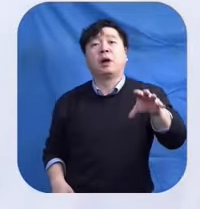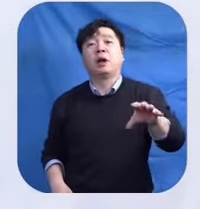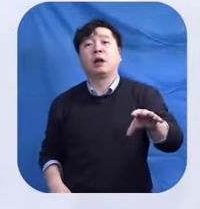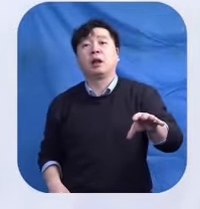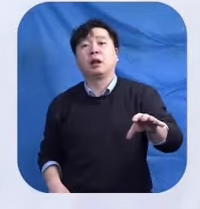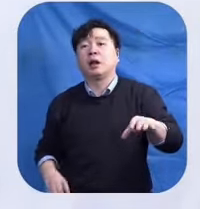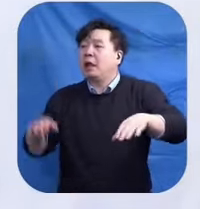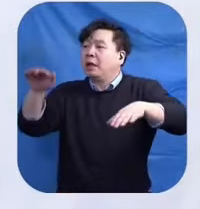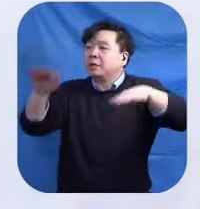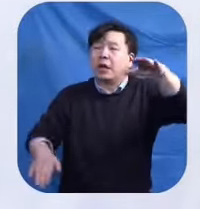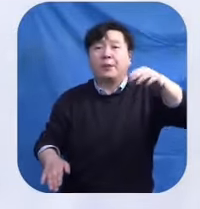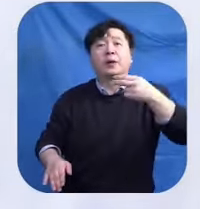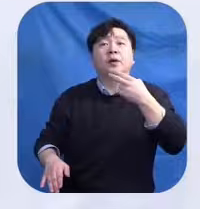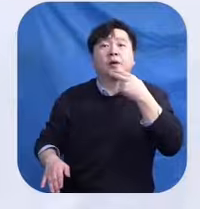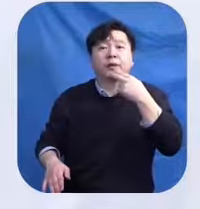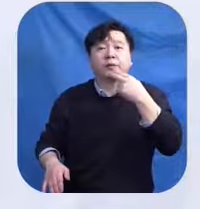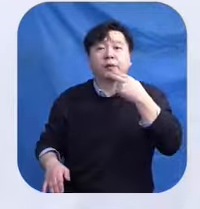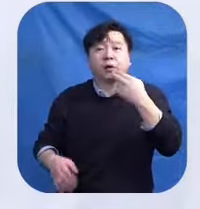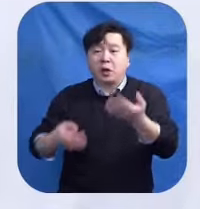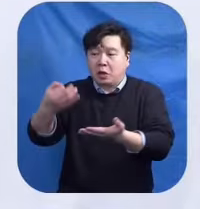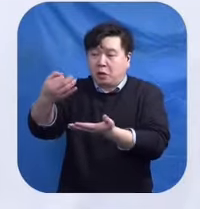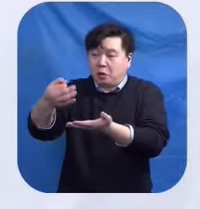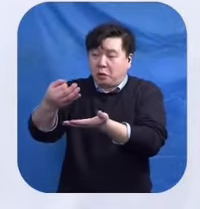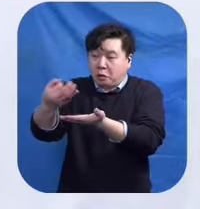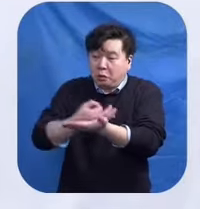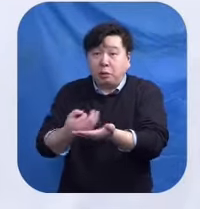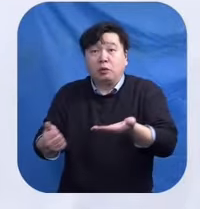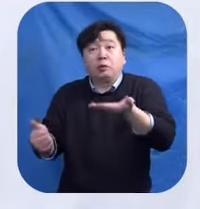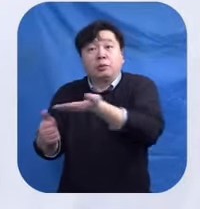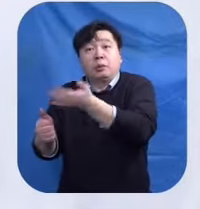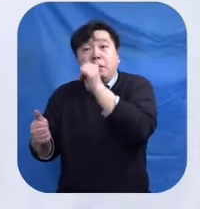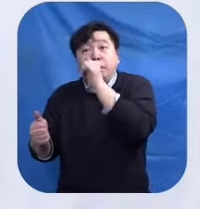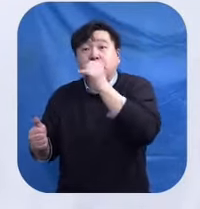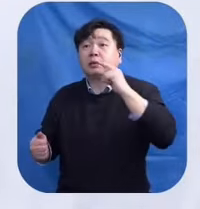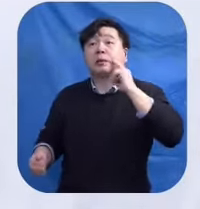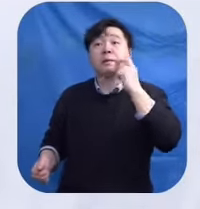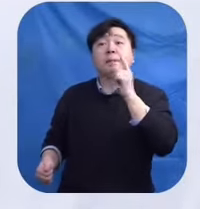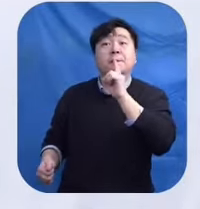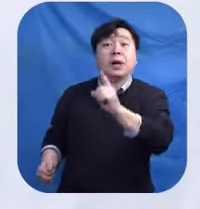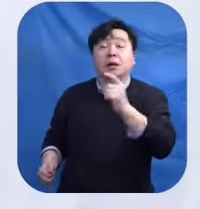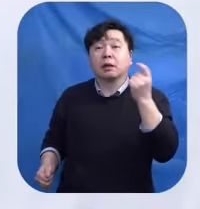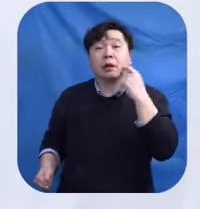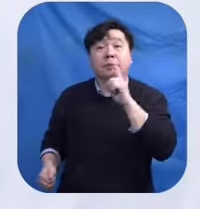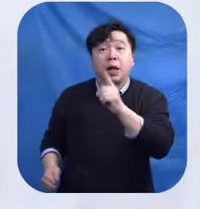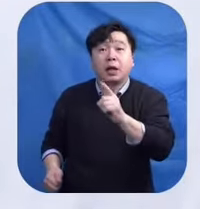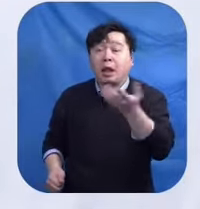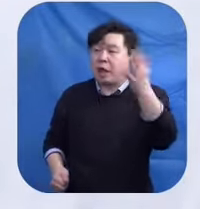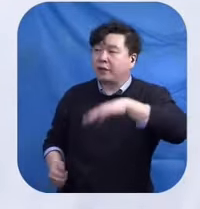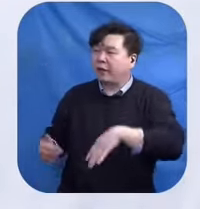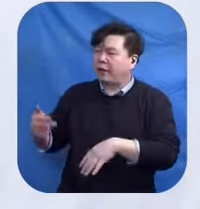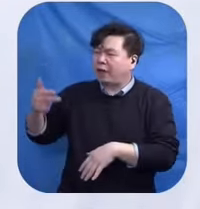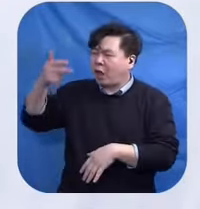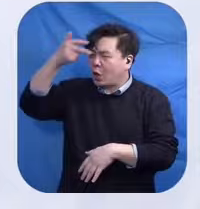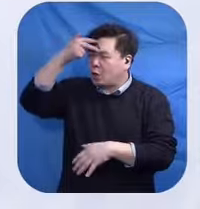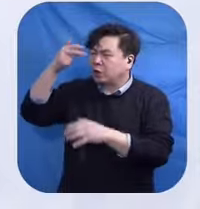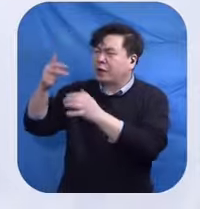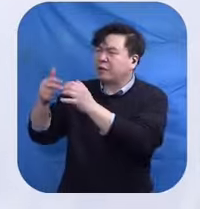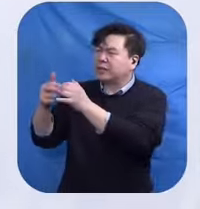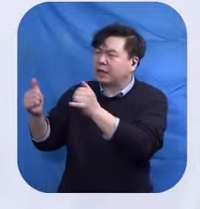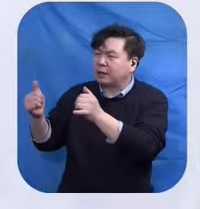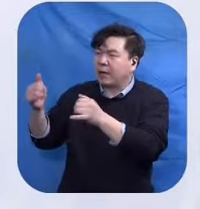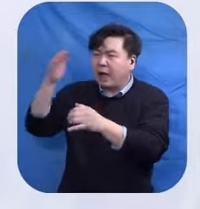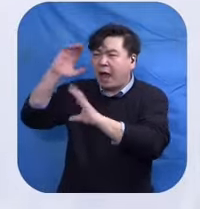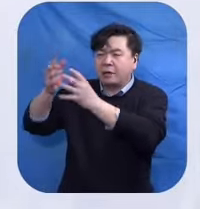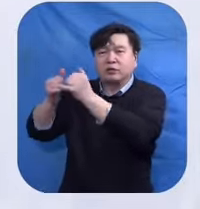차별도 없었고 임금도 줬다. 그런데 저 조선 사람들이 한국